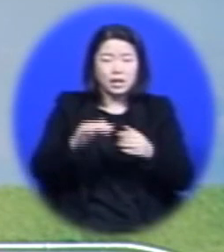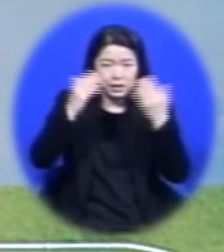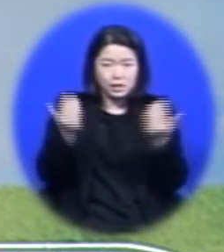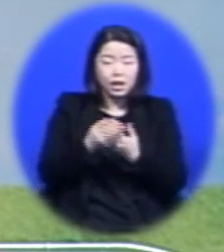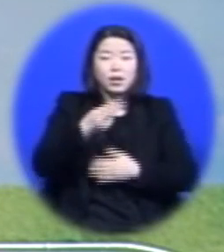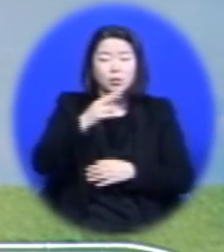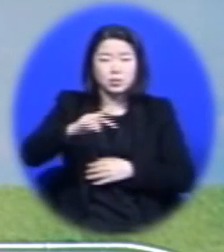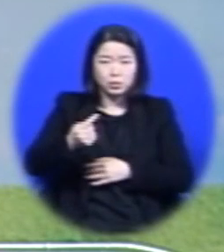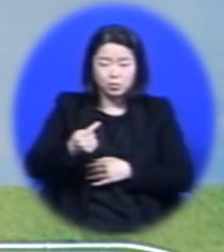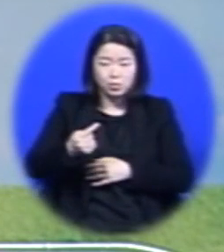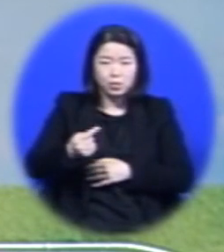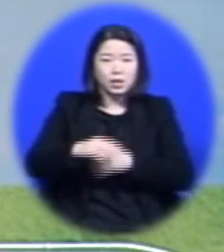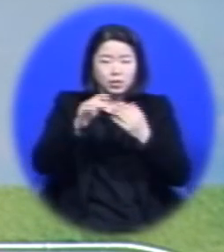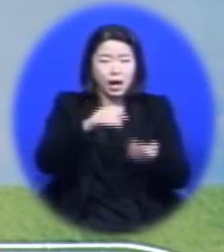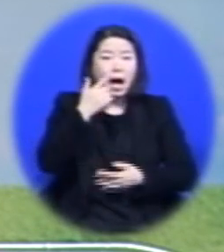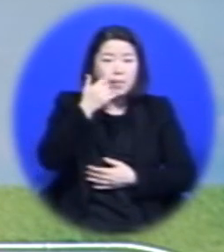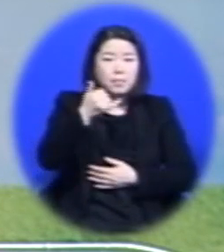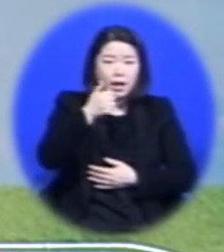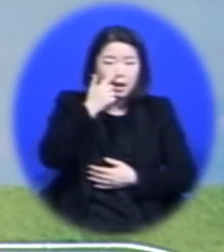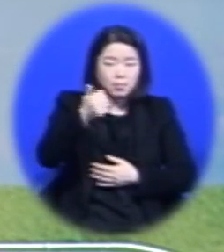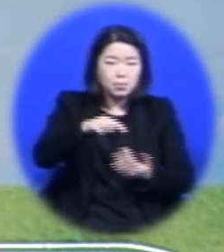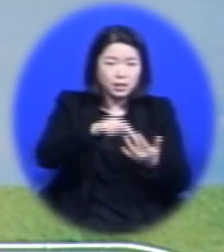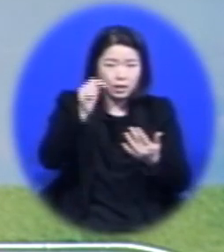아버지만 택하면 다인 누구나 마찬가지에요